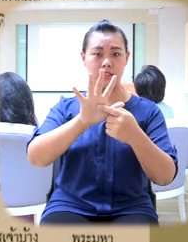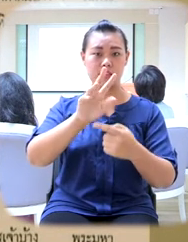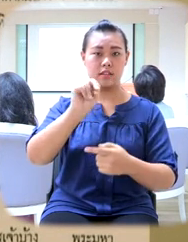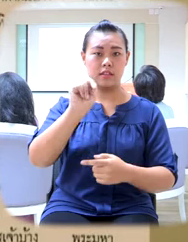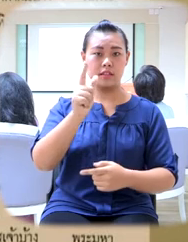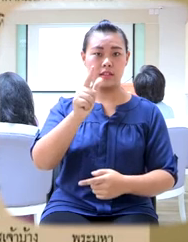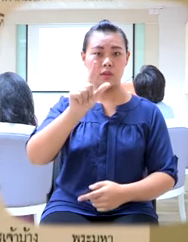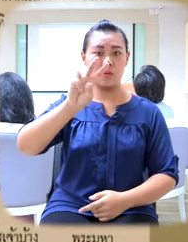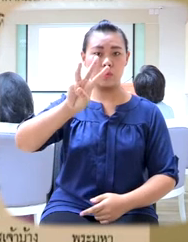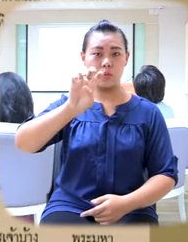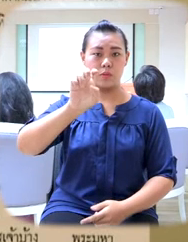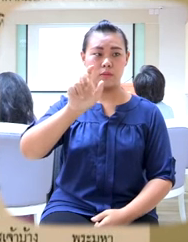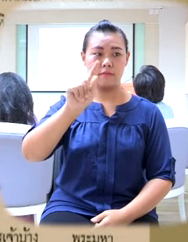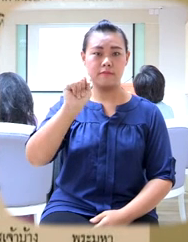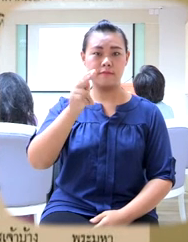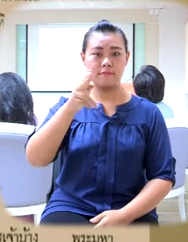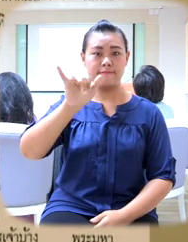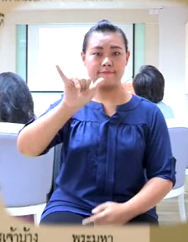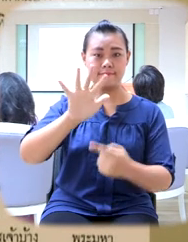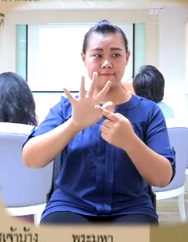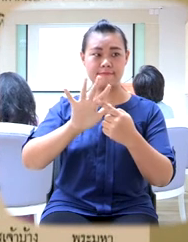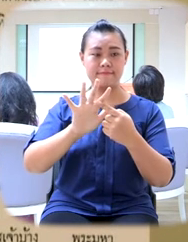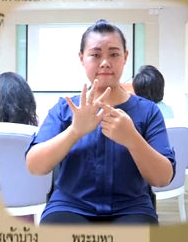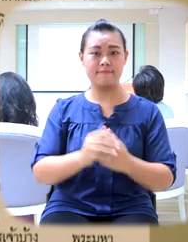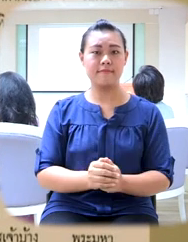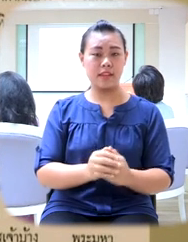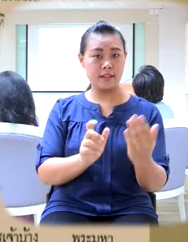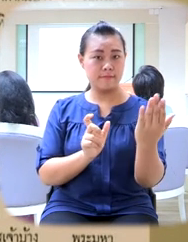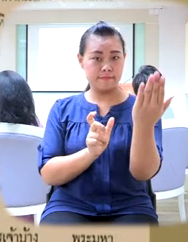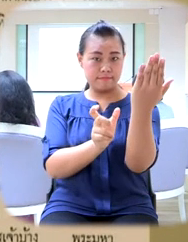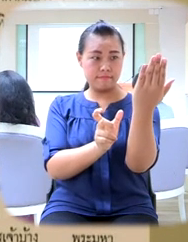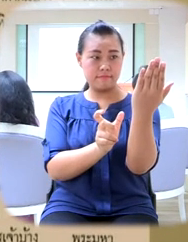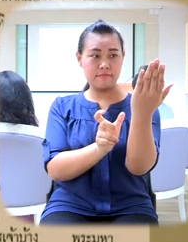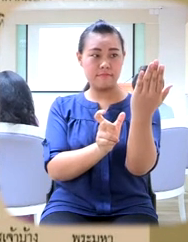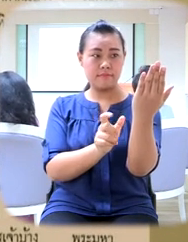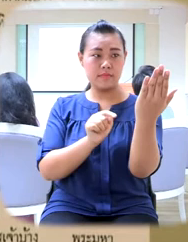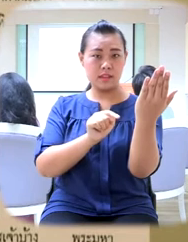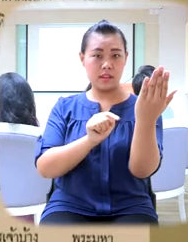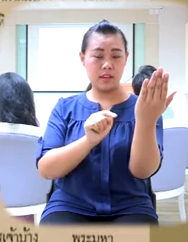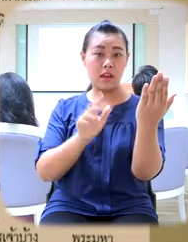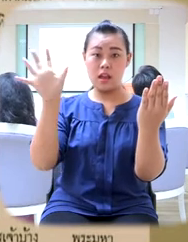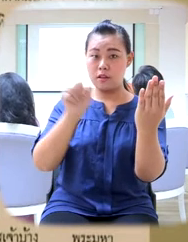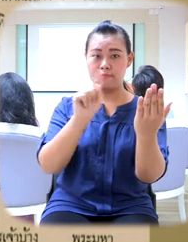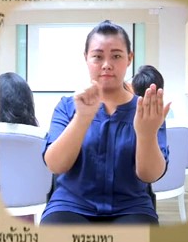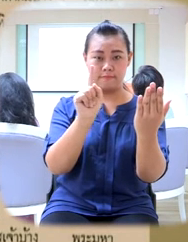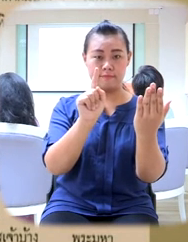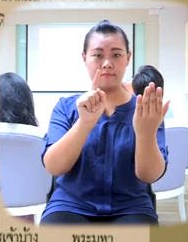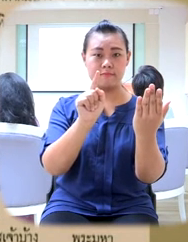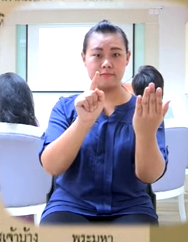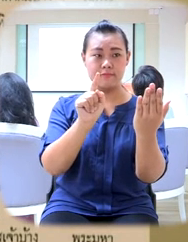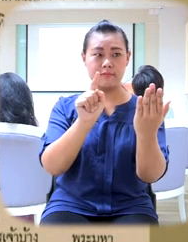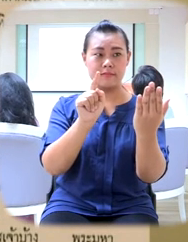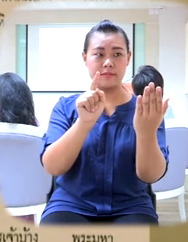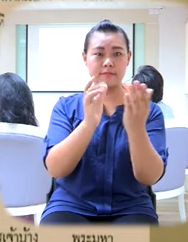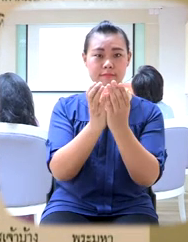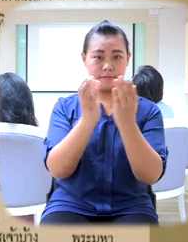กแล้วก็ข้างล่างนี้นะฮะข้อความตรงข้างล่างเนี่ยก็จะบอกเลยบอกว่าเอามาแต่ในพระอรรถกถาพระจตุราคมนั้นก็มีบ้างในอรรถกถาฎีก